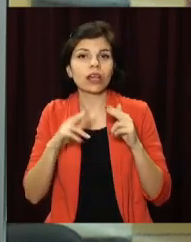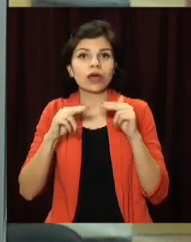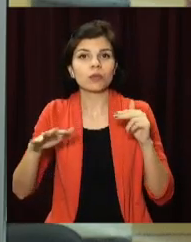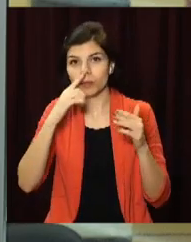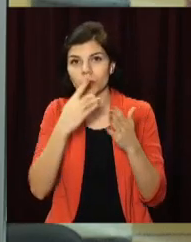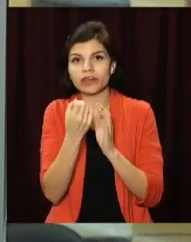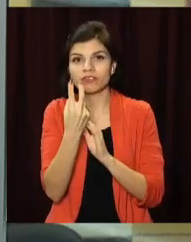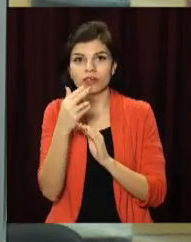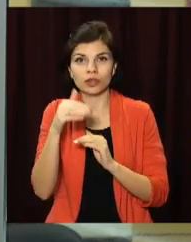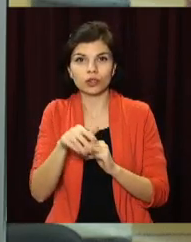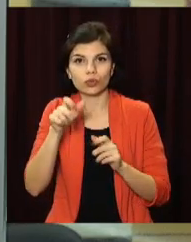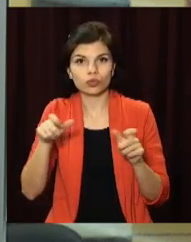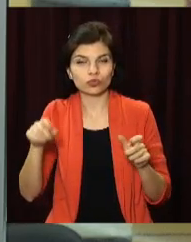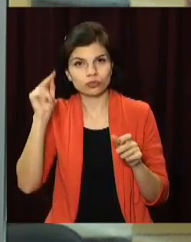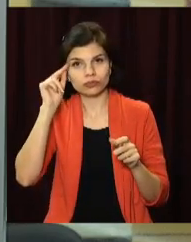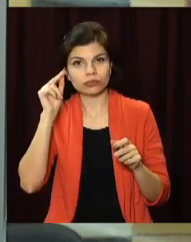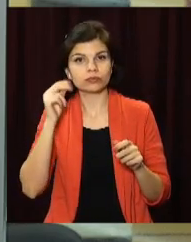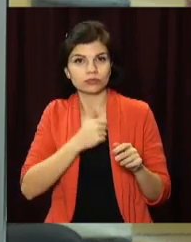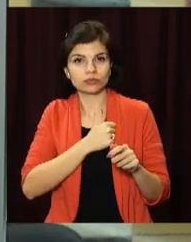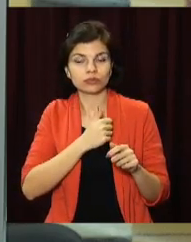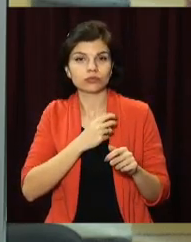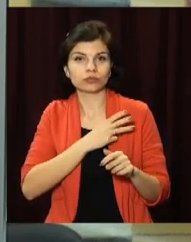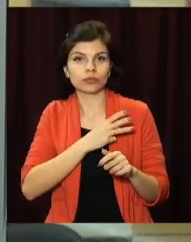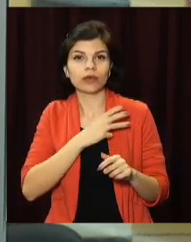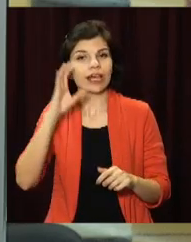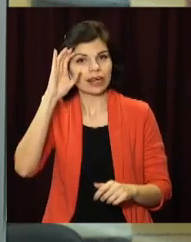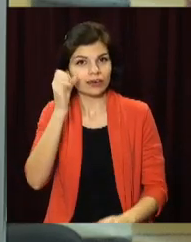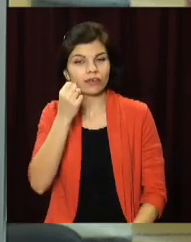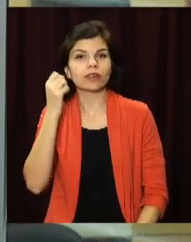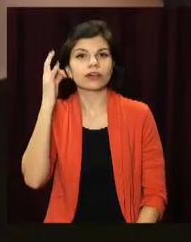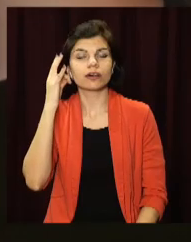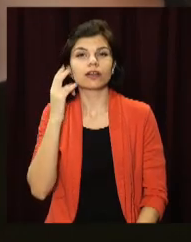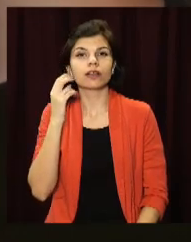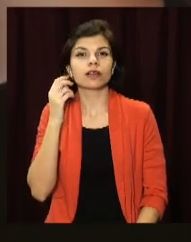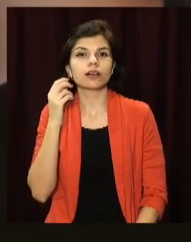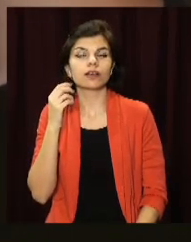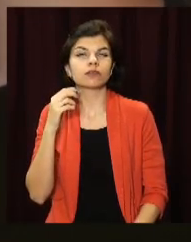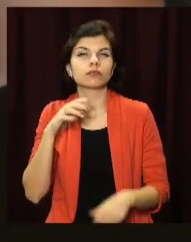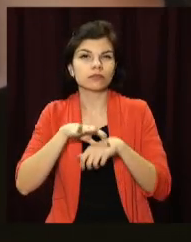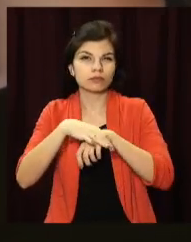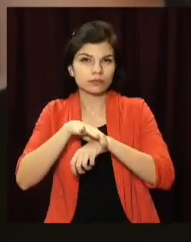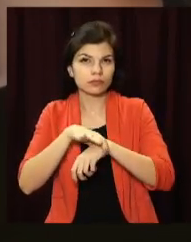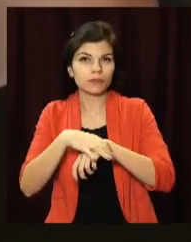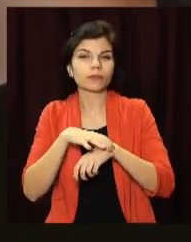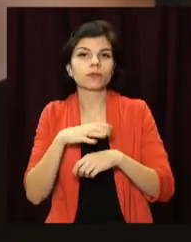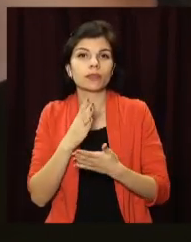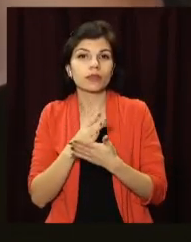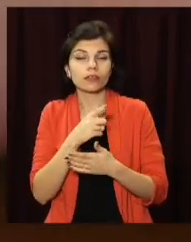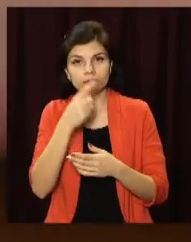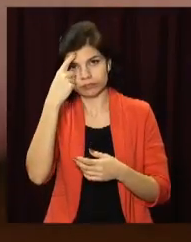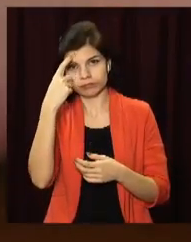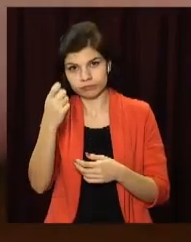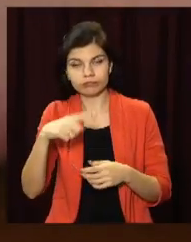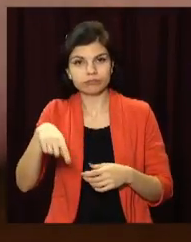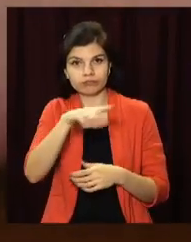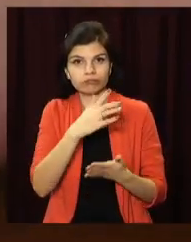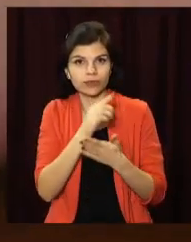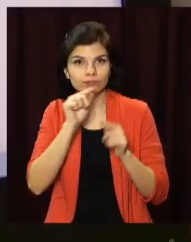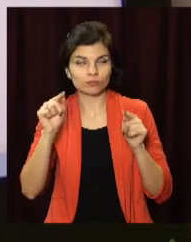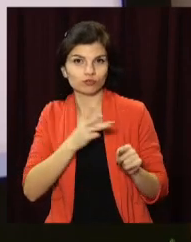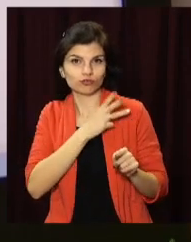понад 12 тисяч абітурієнтів. Більшість із Дніпра, Кривого Рогу, Кам'янського, Павлограда. Повідомили в обласному департаменті освіти і